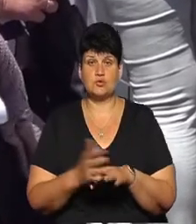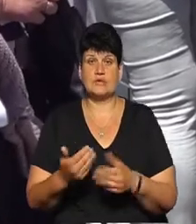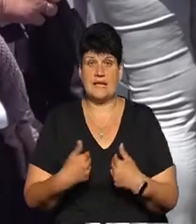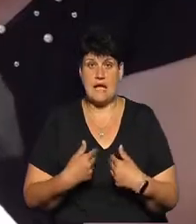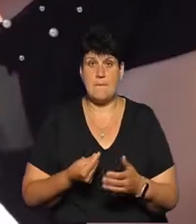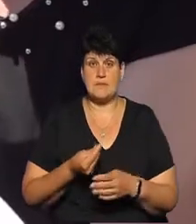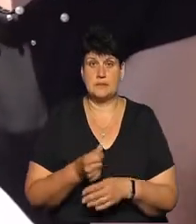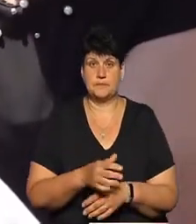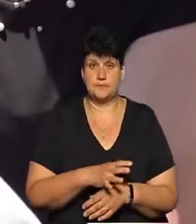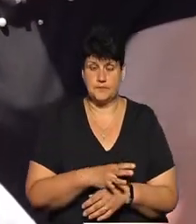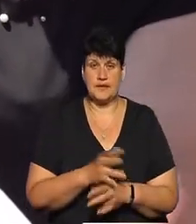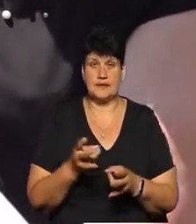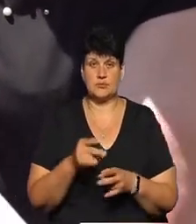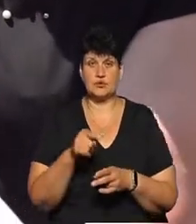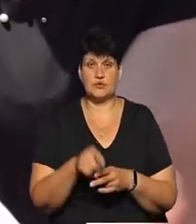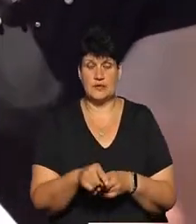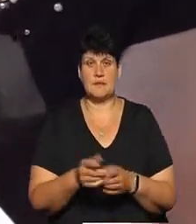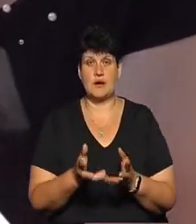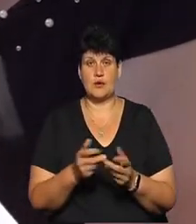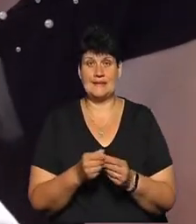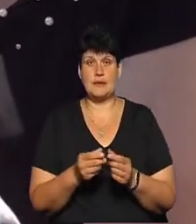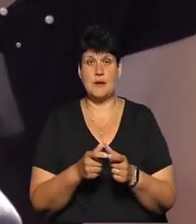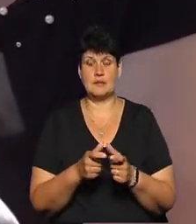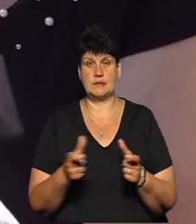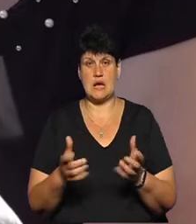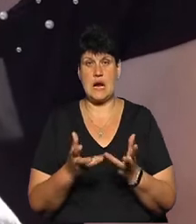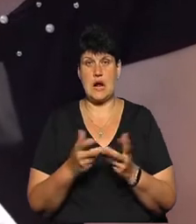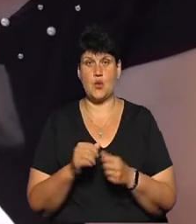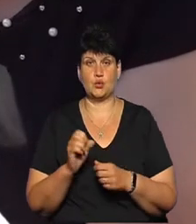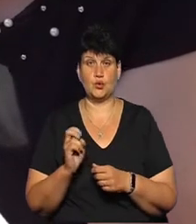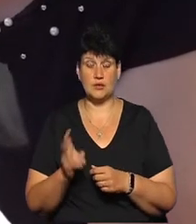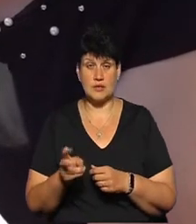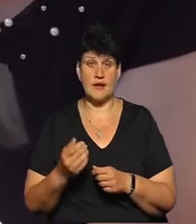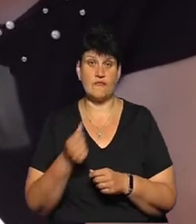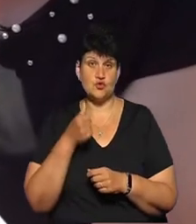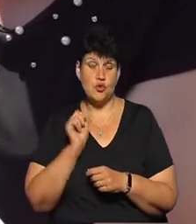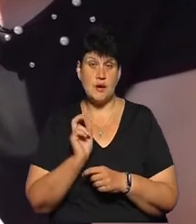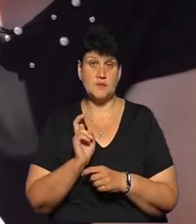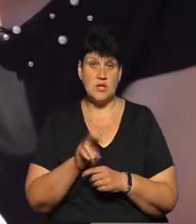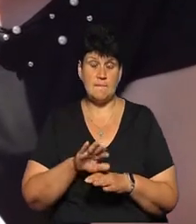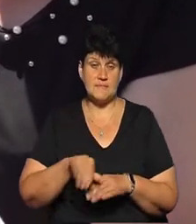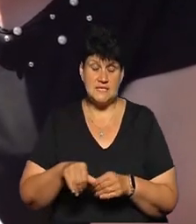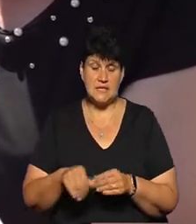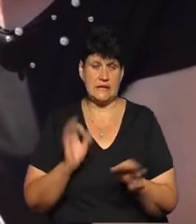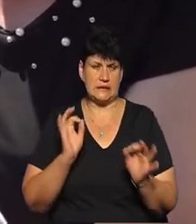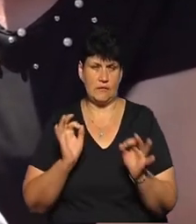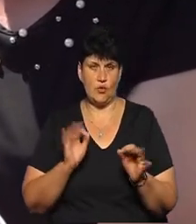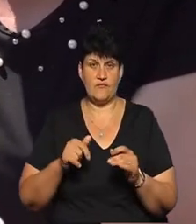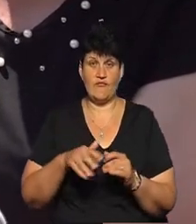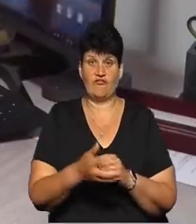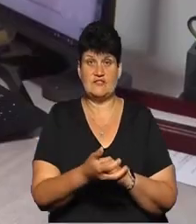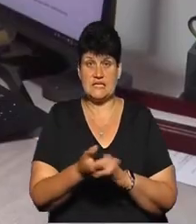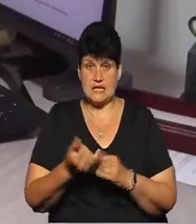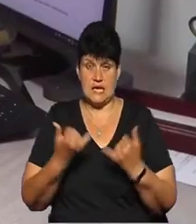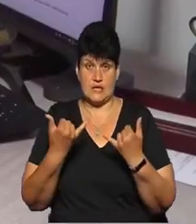вони перерахували, треба розрахункові рахунки. То я пішла вчора після тривоги, взяла, а сьогодні оце сижу тут